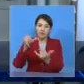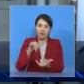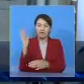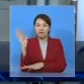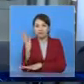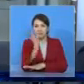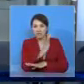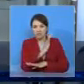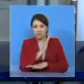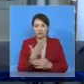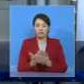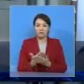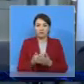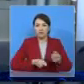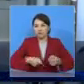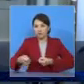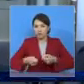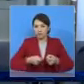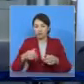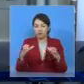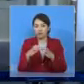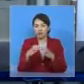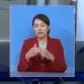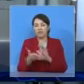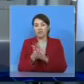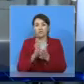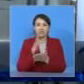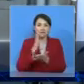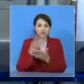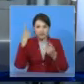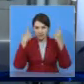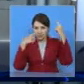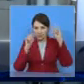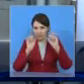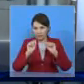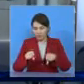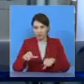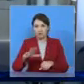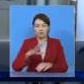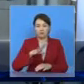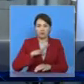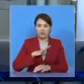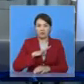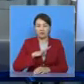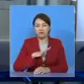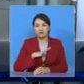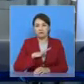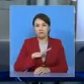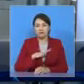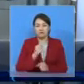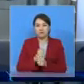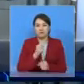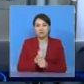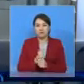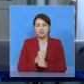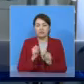даже у руководства Коомдук Келесим есть такая идея, возможно, если это будет, конечно, возможным, сделать там